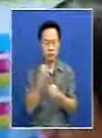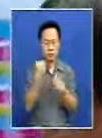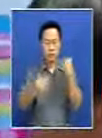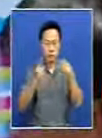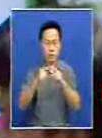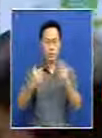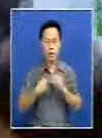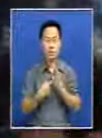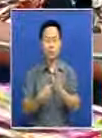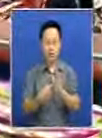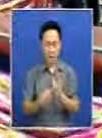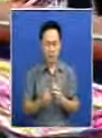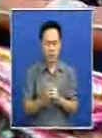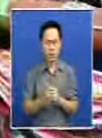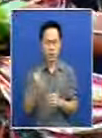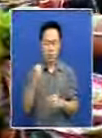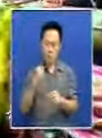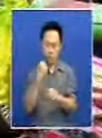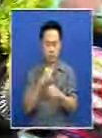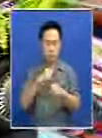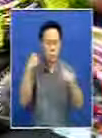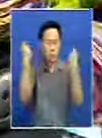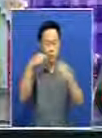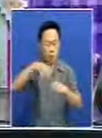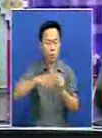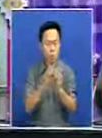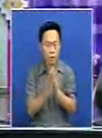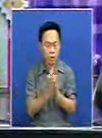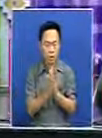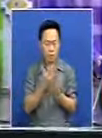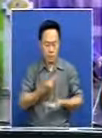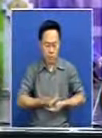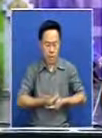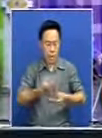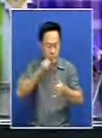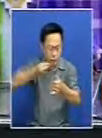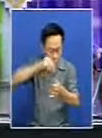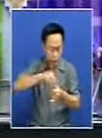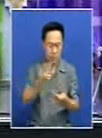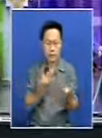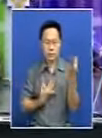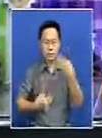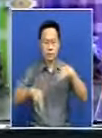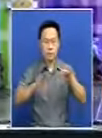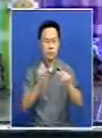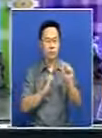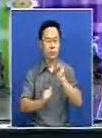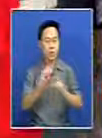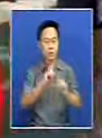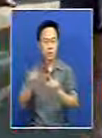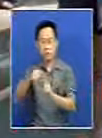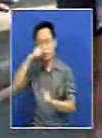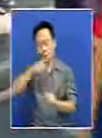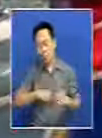กรรมต่างๆอย่างเกมงานวัดการส่งน้ำพระพุทธรูปการแสดงพื้นบ้านต่างๆการรำวงสงกรานต์บ้านเราขบวน